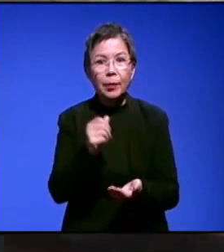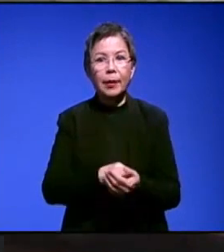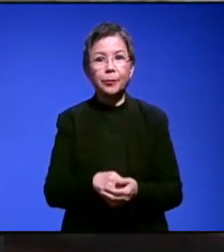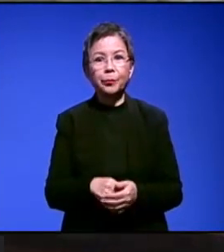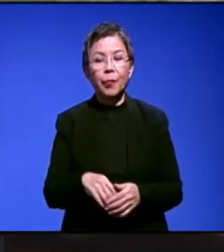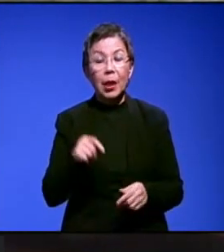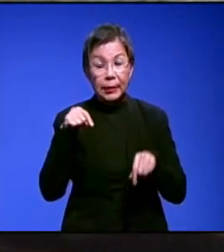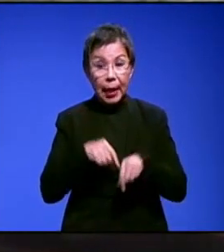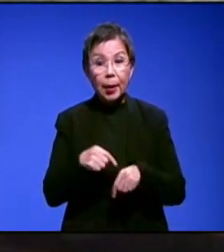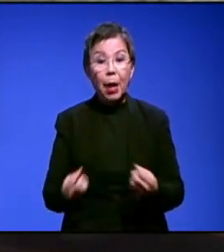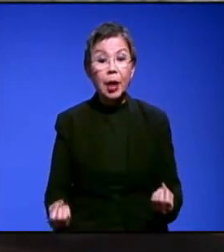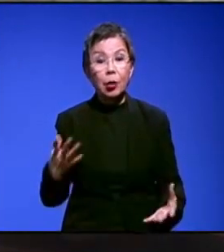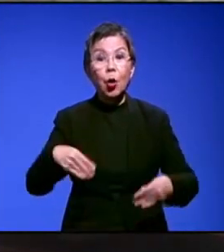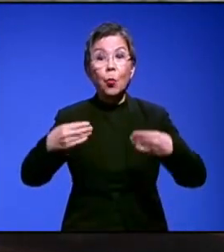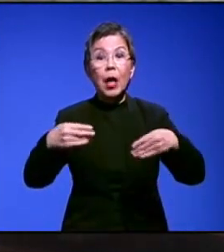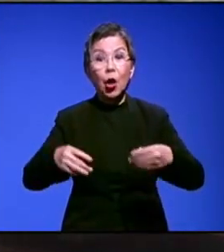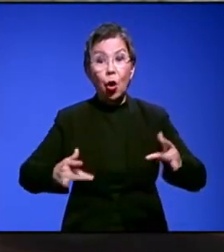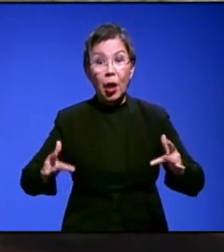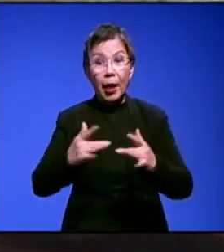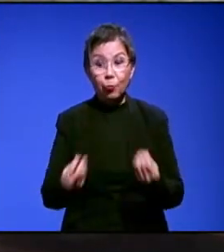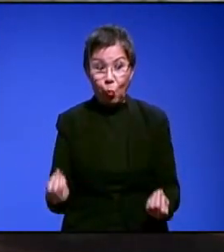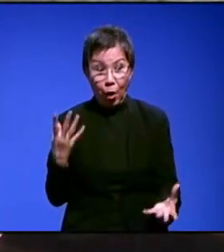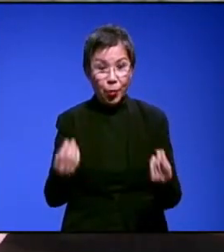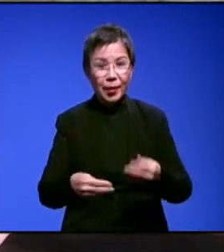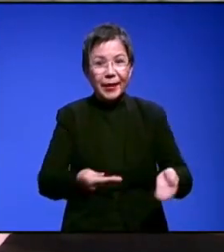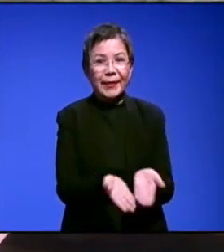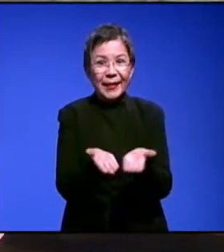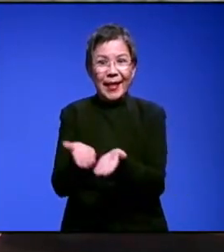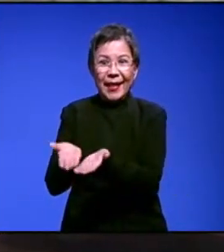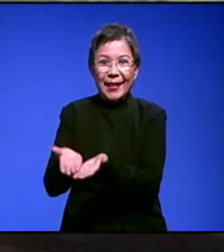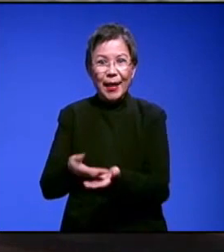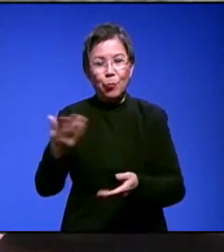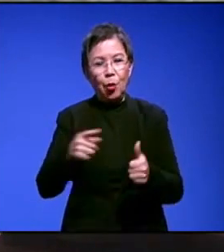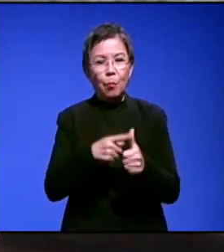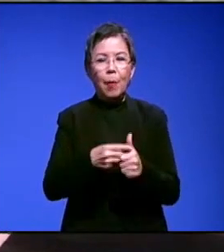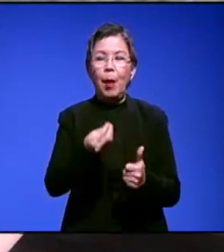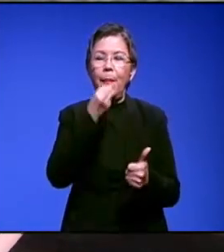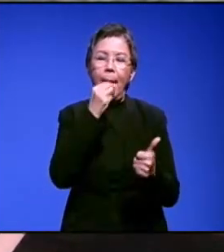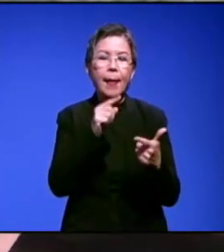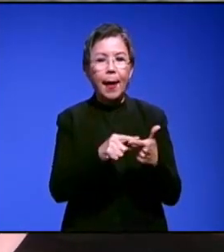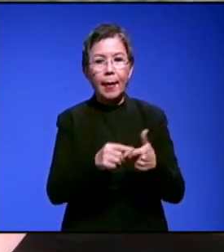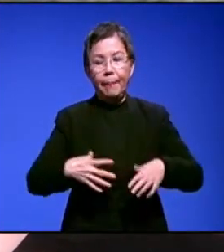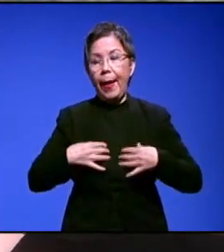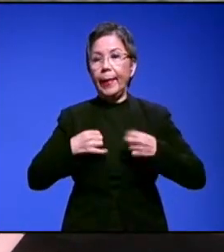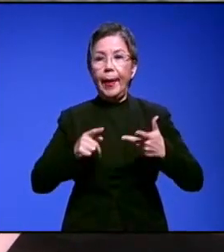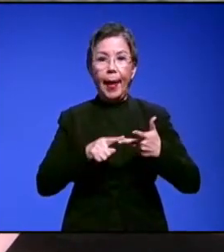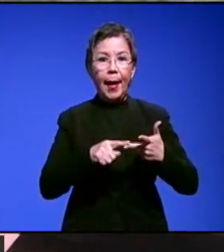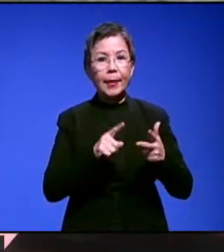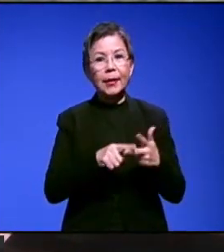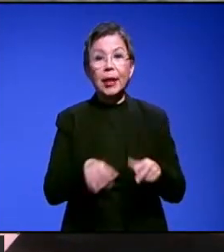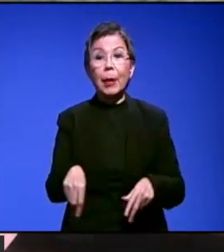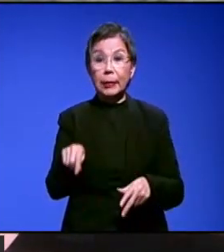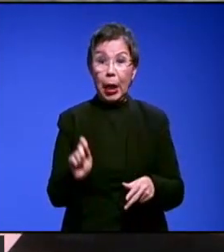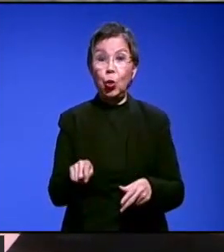banyak bermunculan para pedagang online yang menjajakan berbagai dagangannya, mulai dari makanan, pakaian, sampai